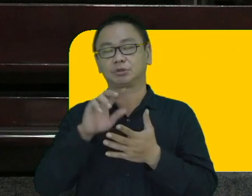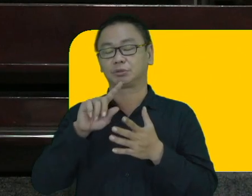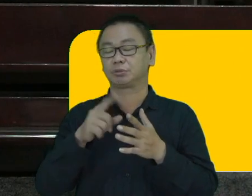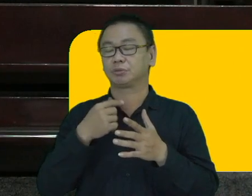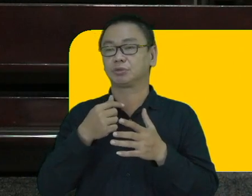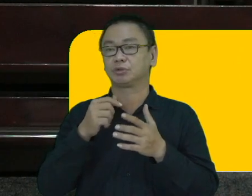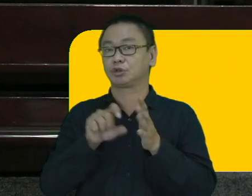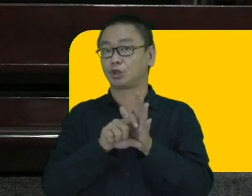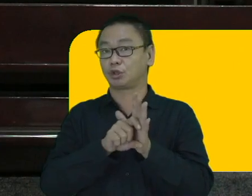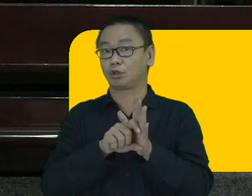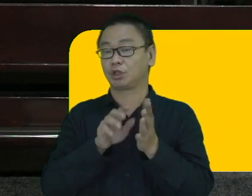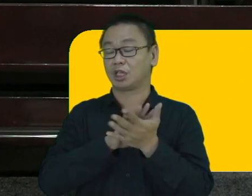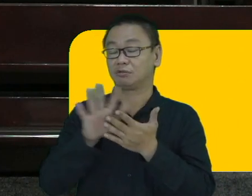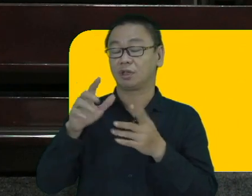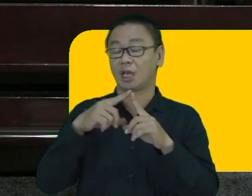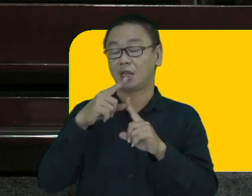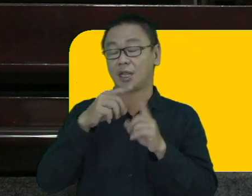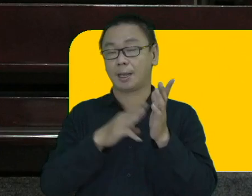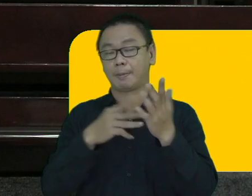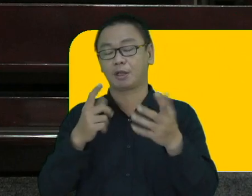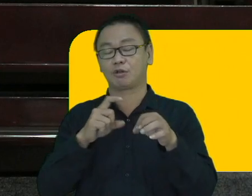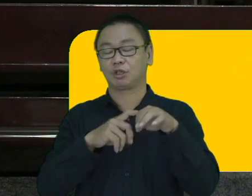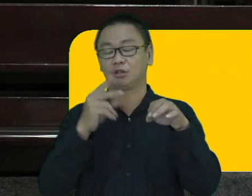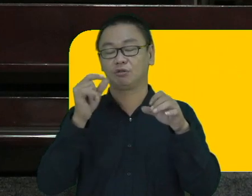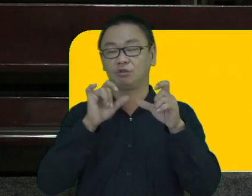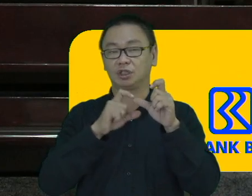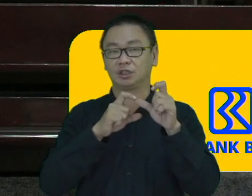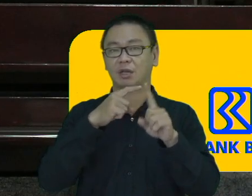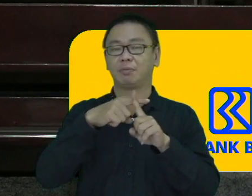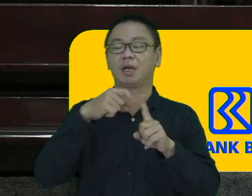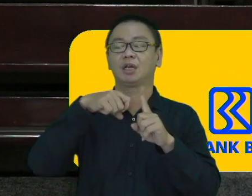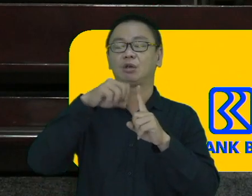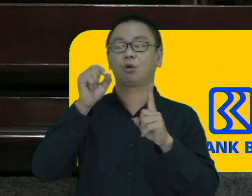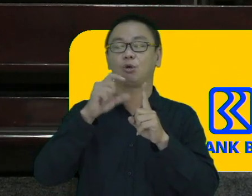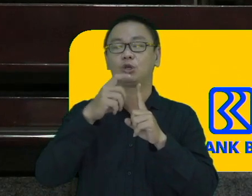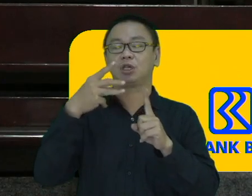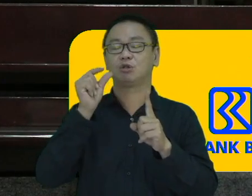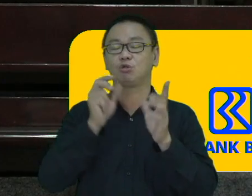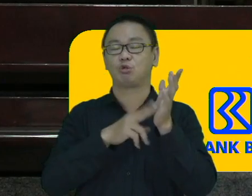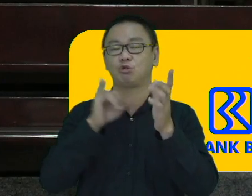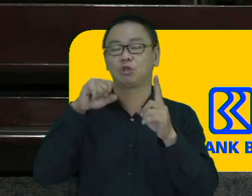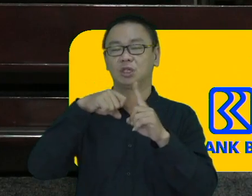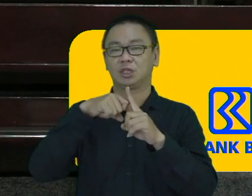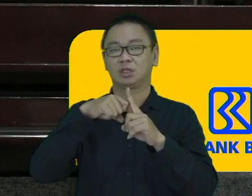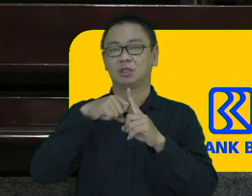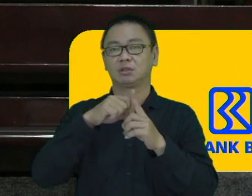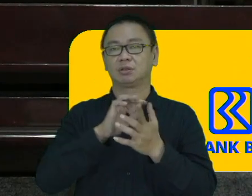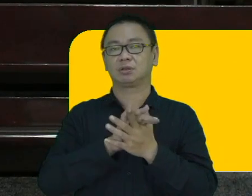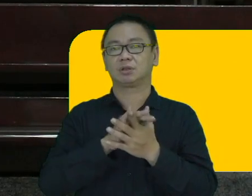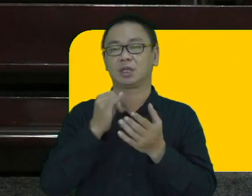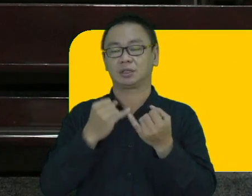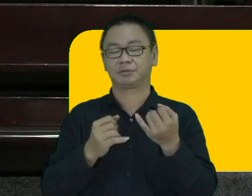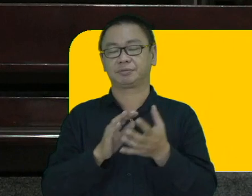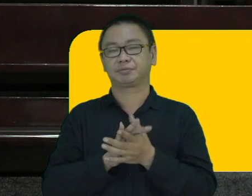persembahan melalui transfer ATM atau QRIS, tambahkan kode unik pada dua digit terakhir nominal persembahan